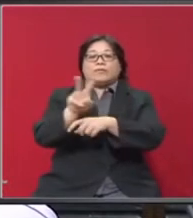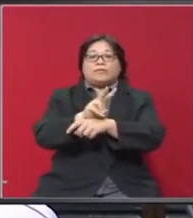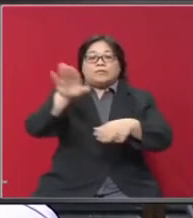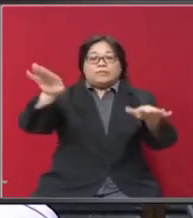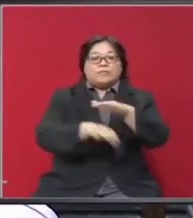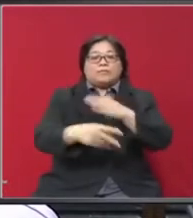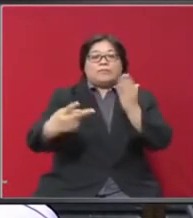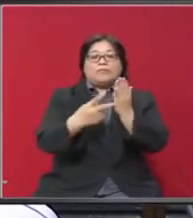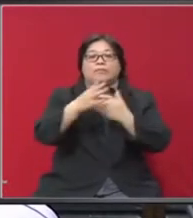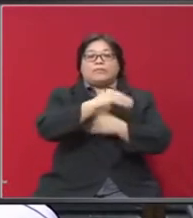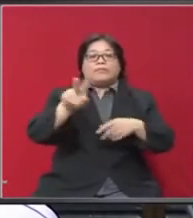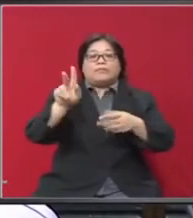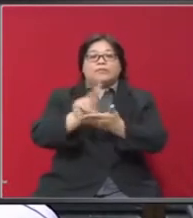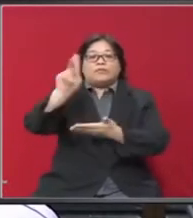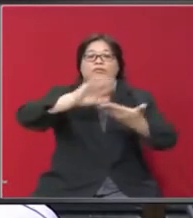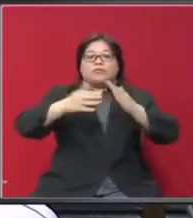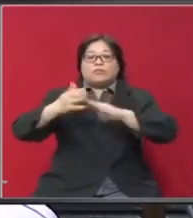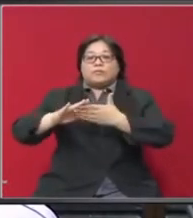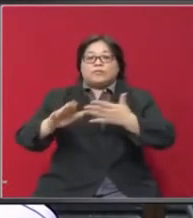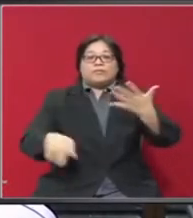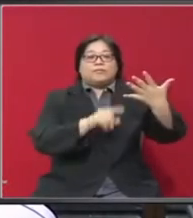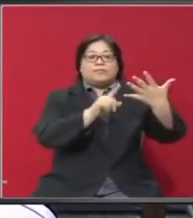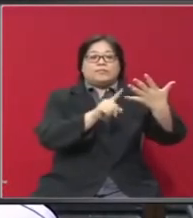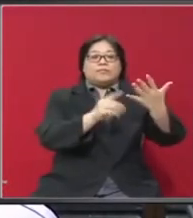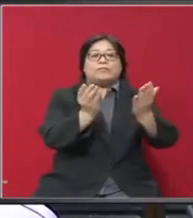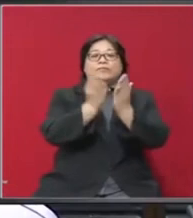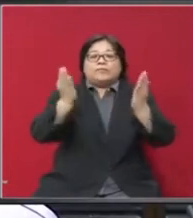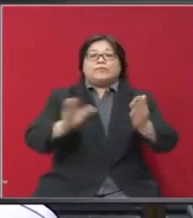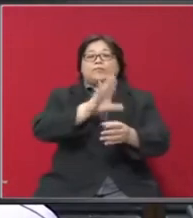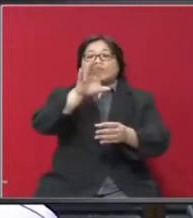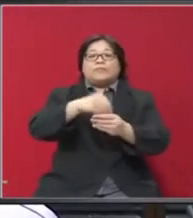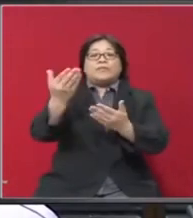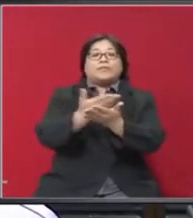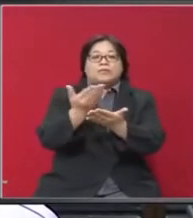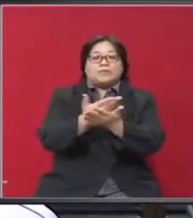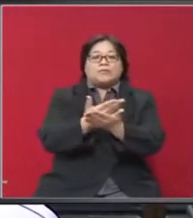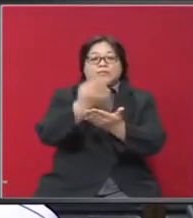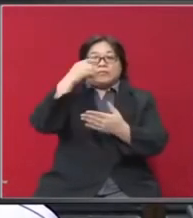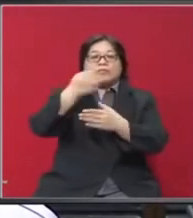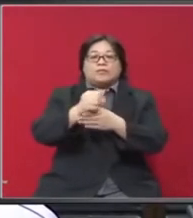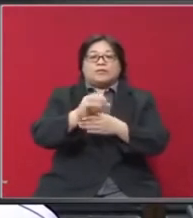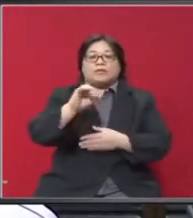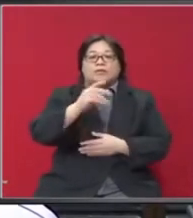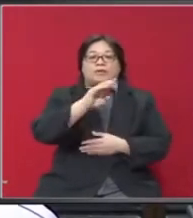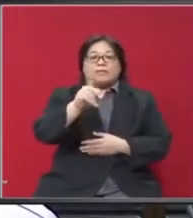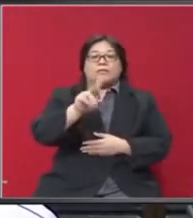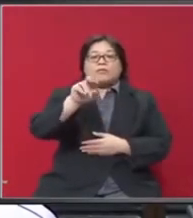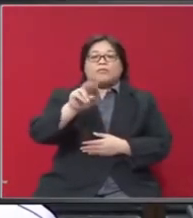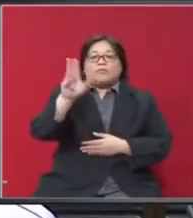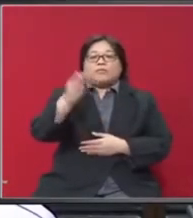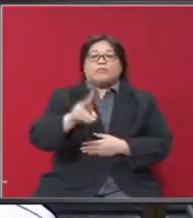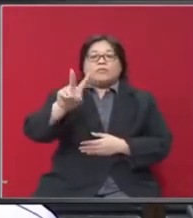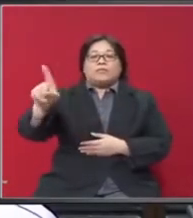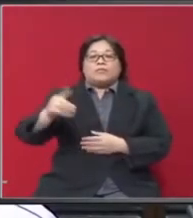politeknik dan polisi community dan yang terakhir adalah Plaza kemasukan baru bagi sesi kademi 2020